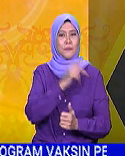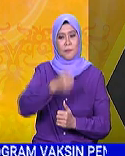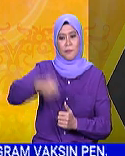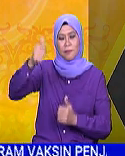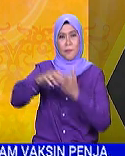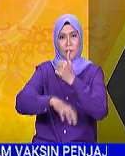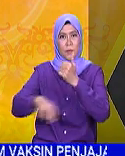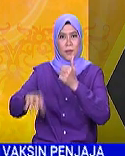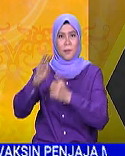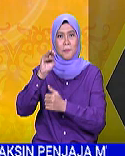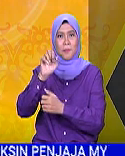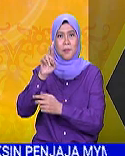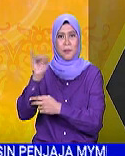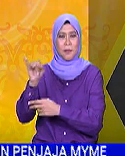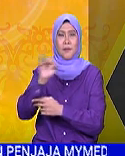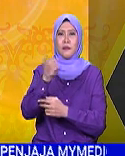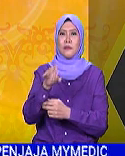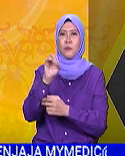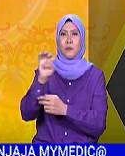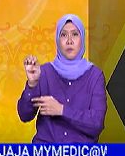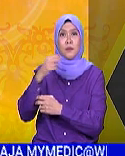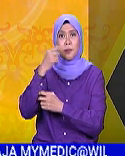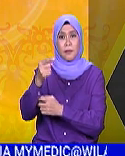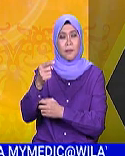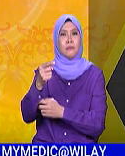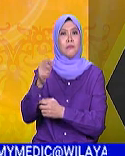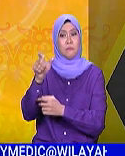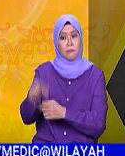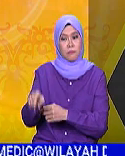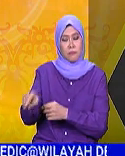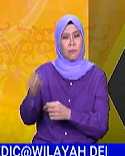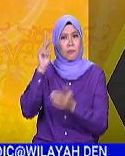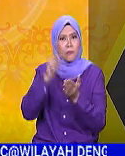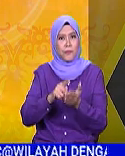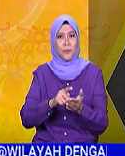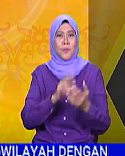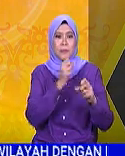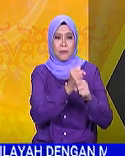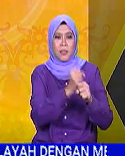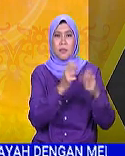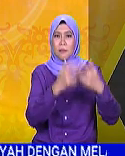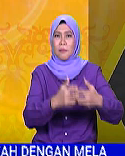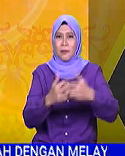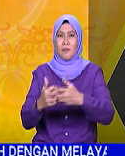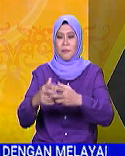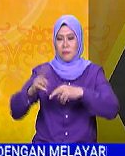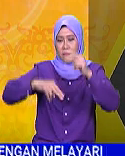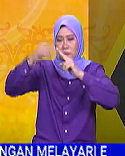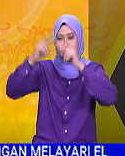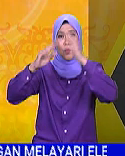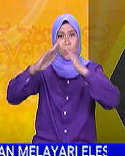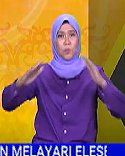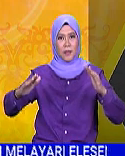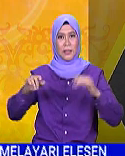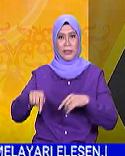kepedean acp mirip joas minjam LP hanya mengenal pasti kediaman pekerja kontrak di kawasan pembinaan perumahan di